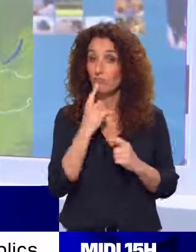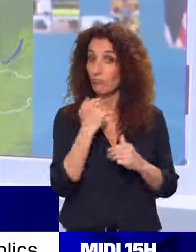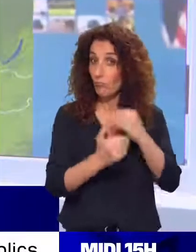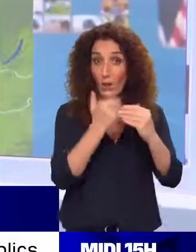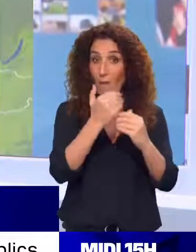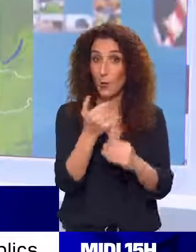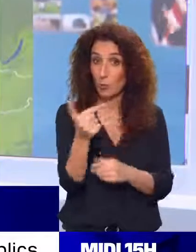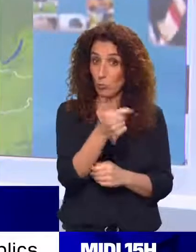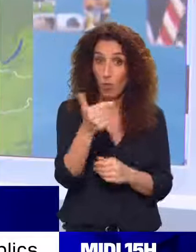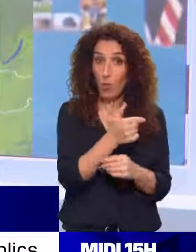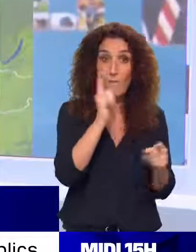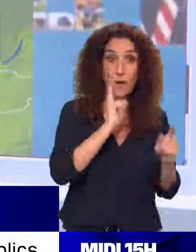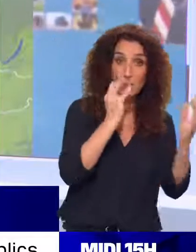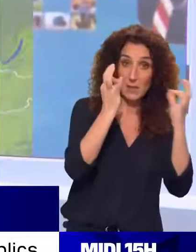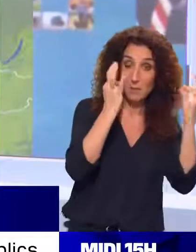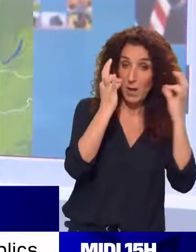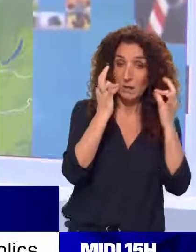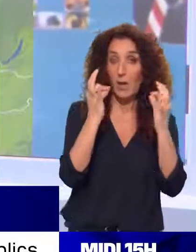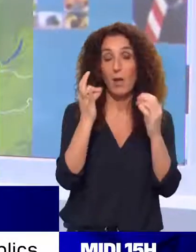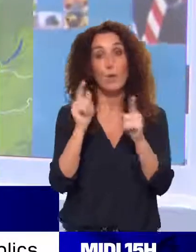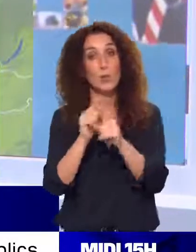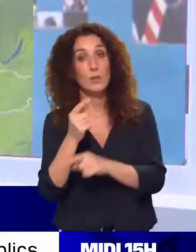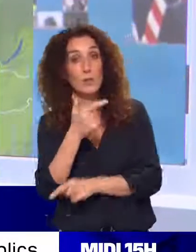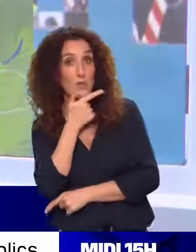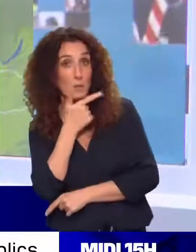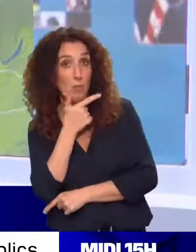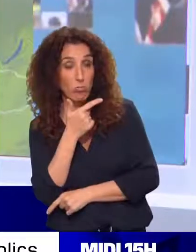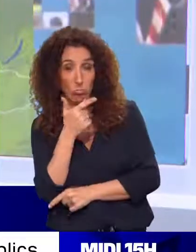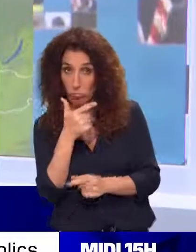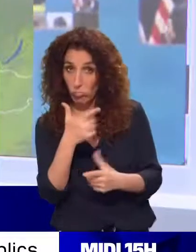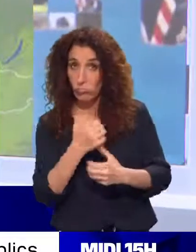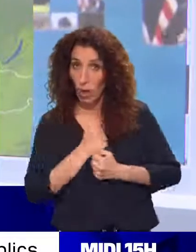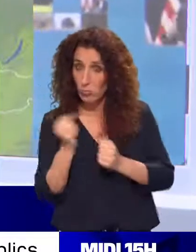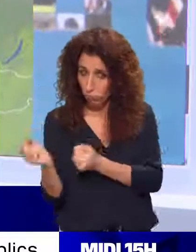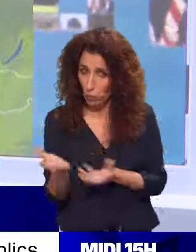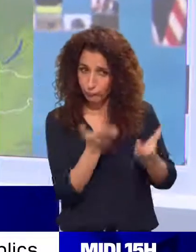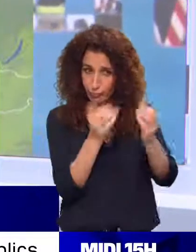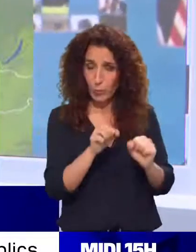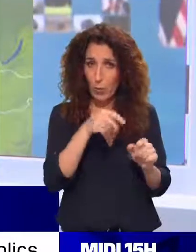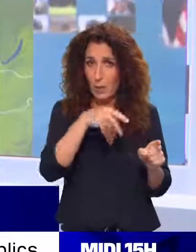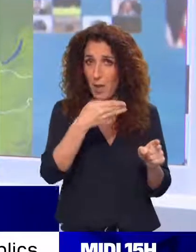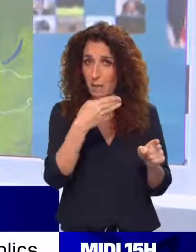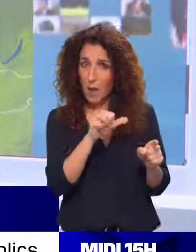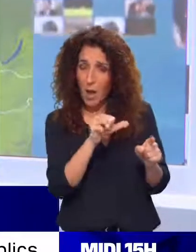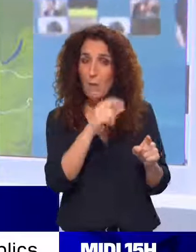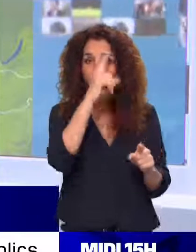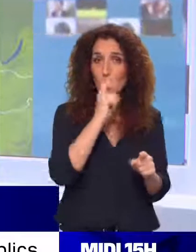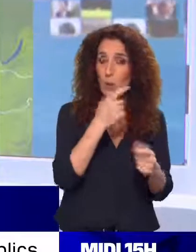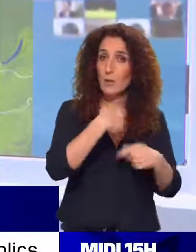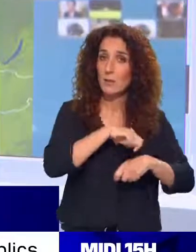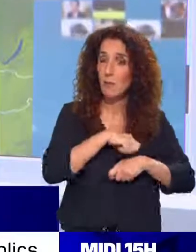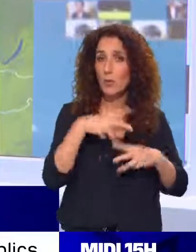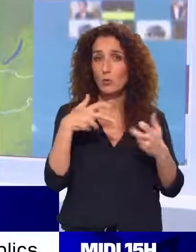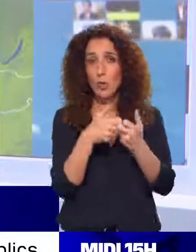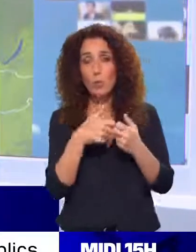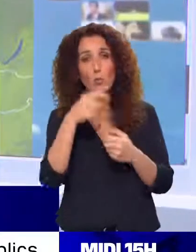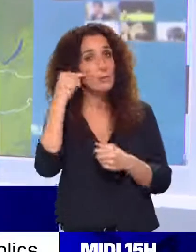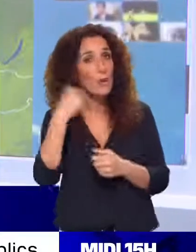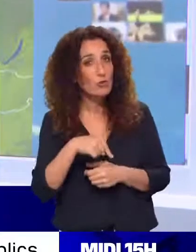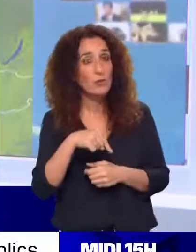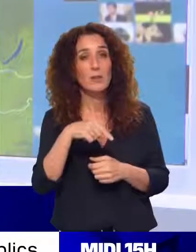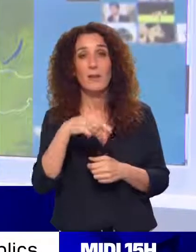deux publics en plus des couples hétérosexuels de de passer par la pma ce sont le portugal espagne luxembourg la belgique l'irlande le